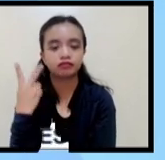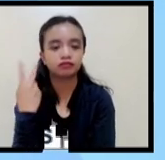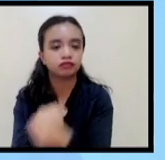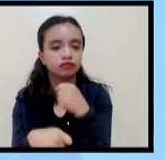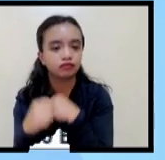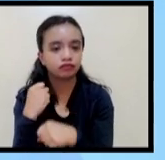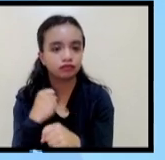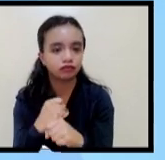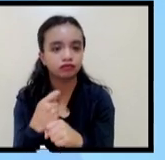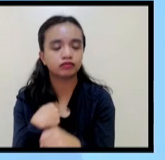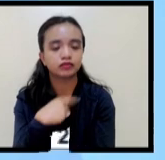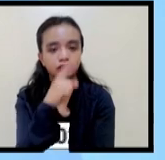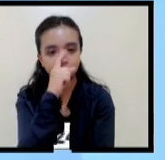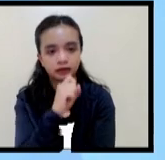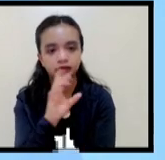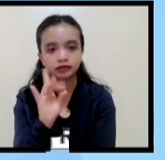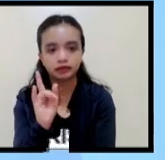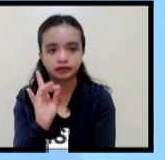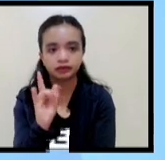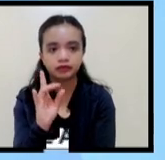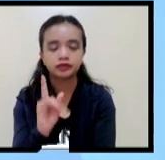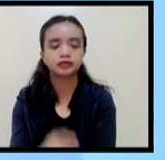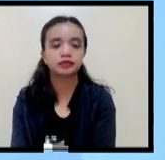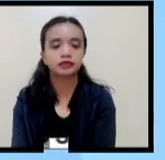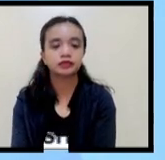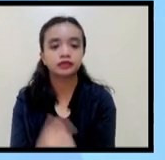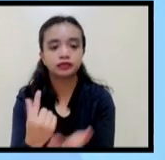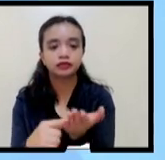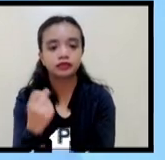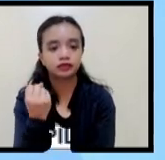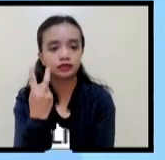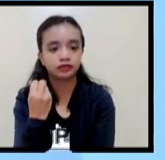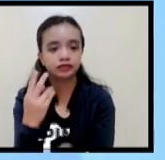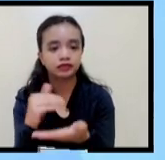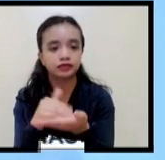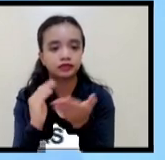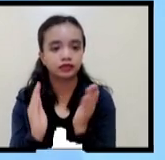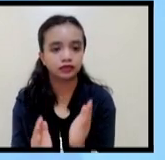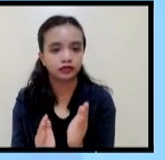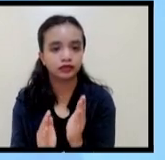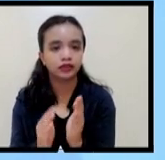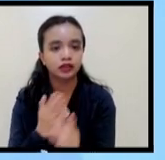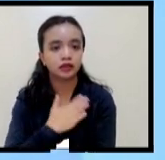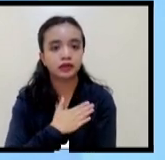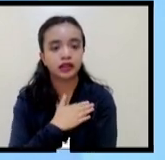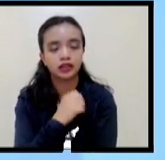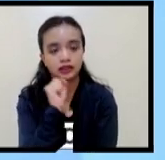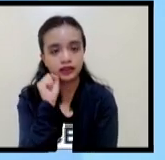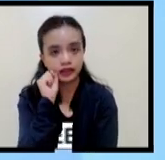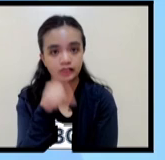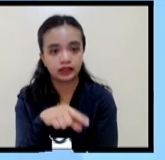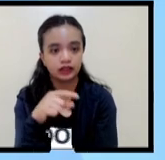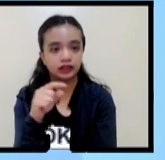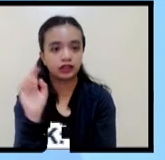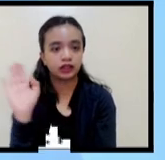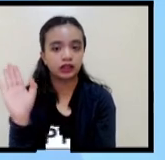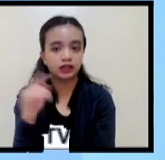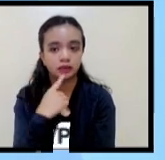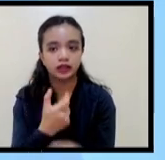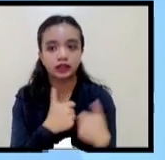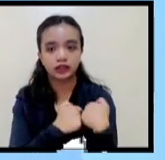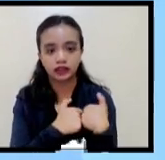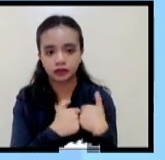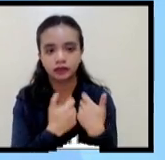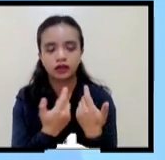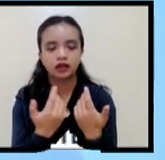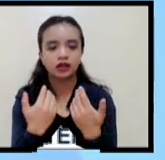ago, I was 18 years old and a grade 12 student graduating. And yung sister ko na-mention niya na yung boyfriend niya daw,